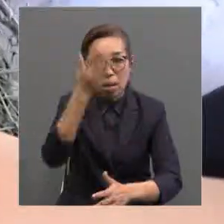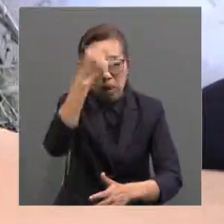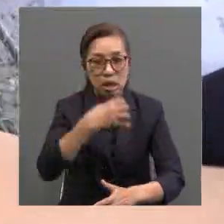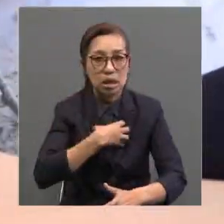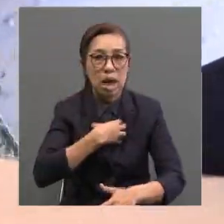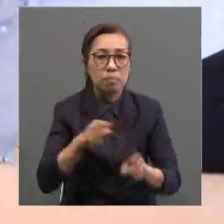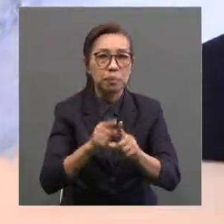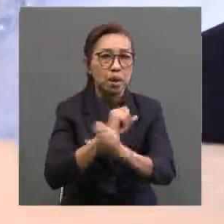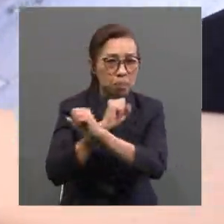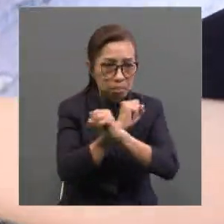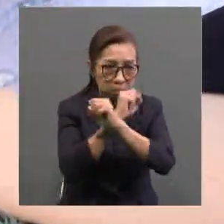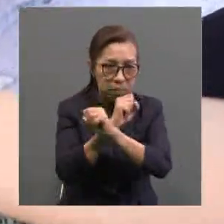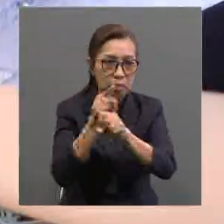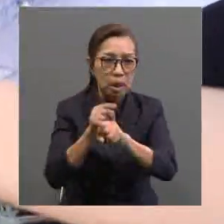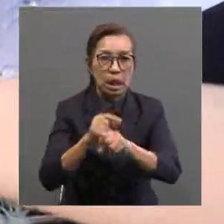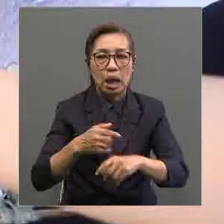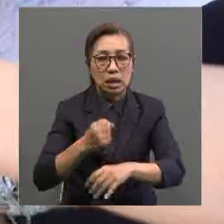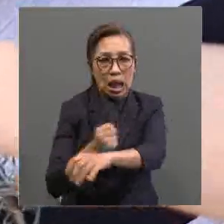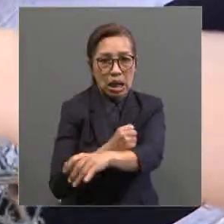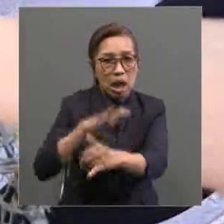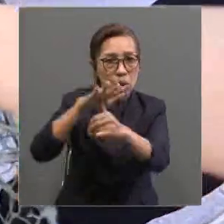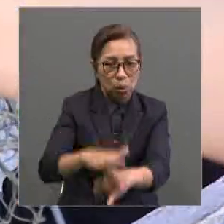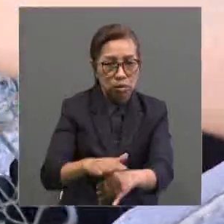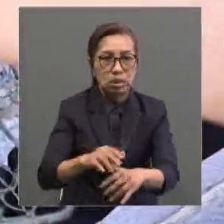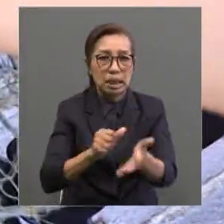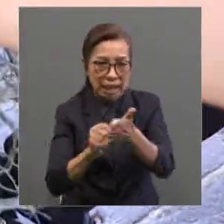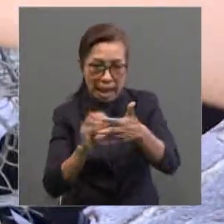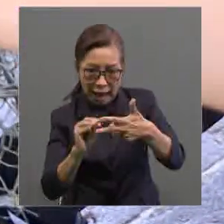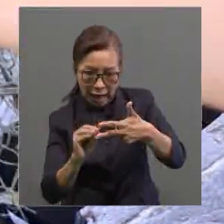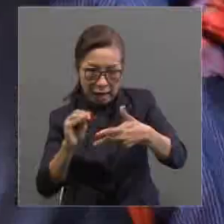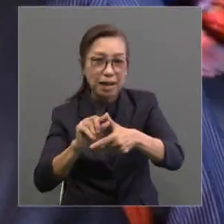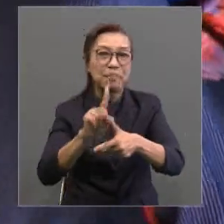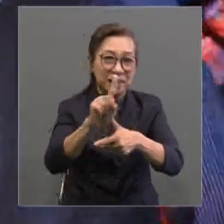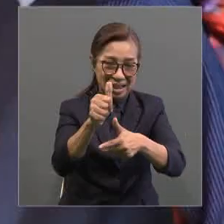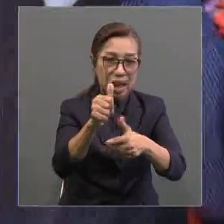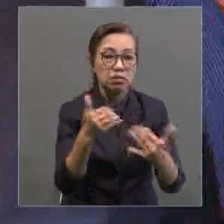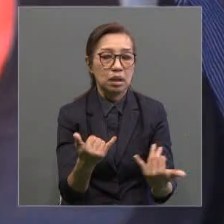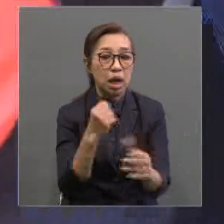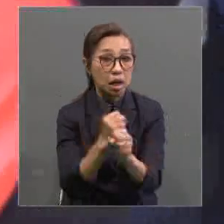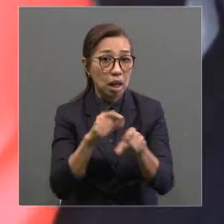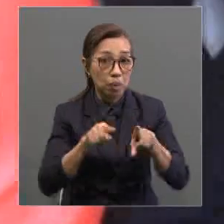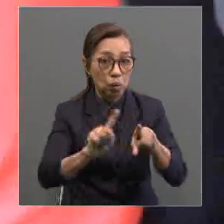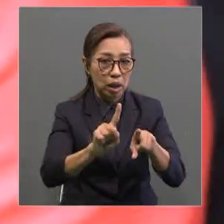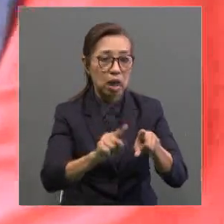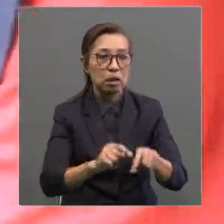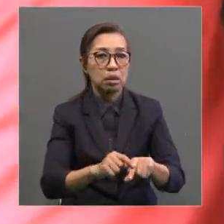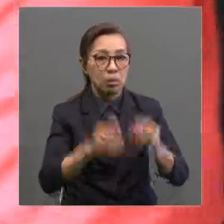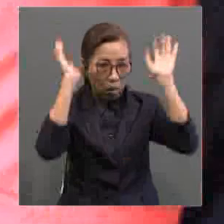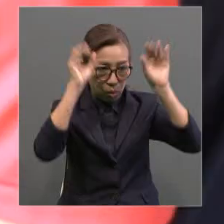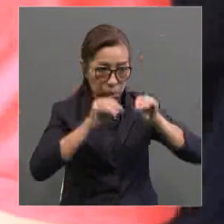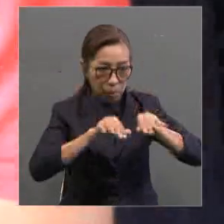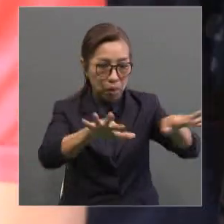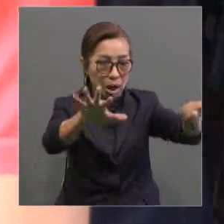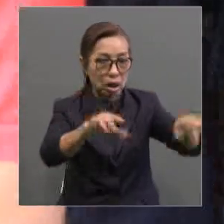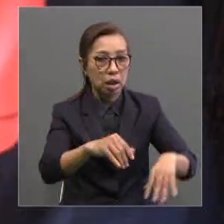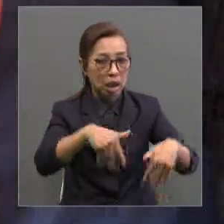การป้องกันและแก้ไขปัญหาการค้ามนุษย์สู่เทียร์หนึ่งโดยดำเนินการควบคู่ทั้งการสร้างความรู้ความเข้าใ